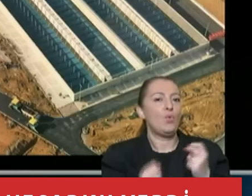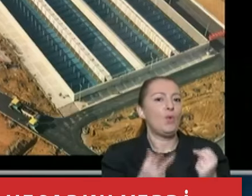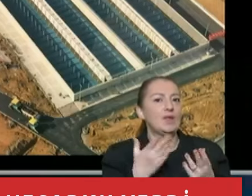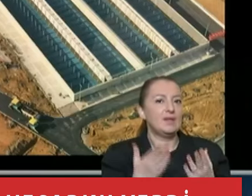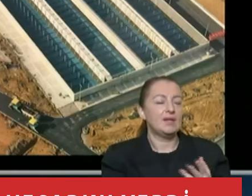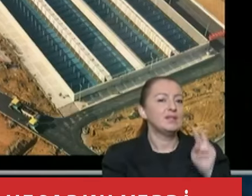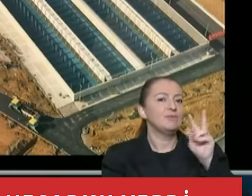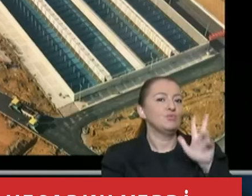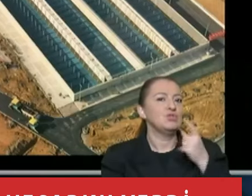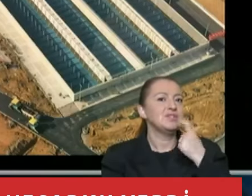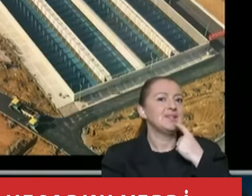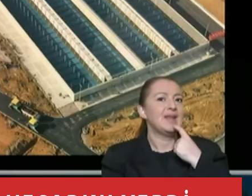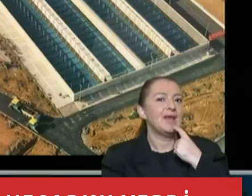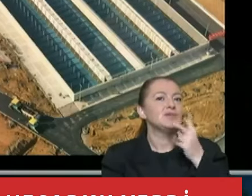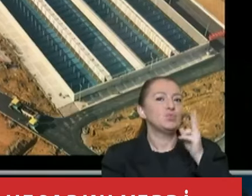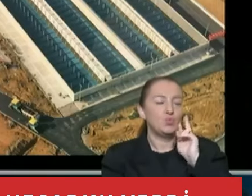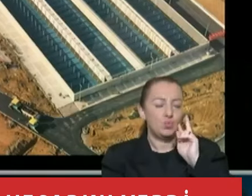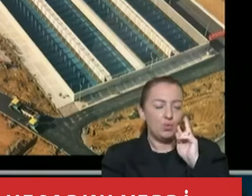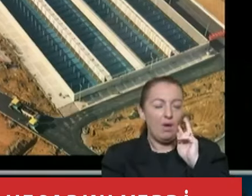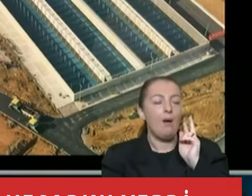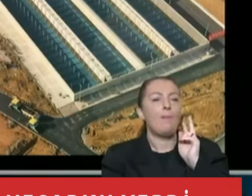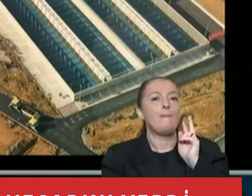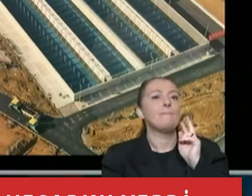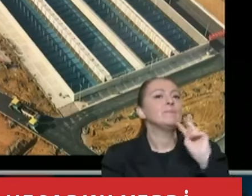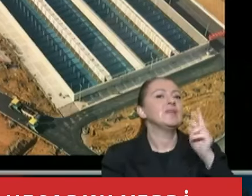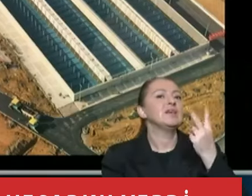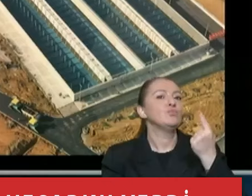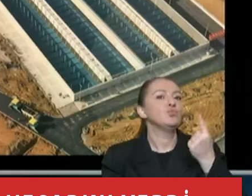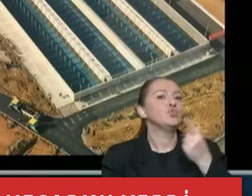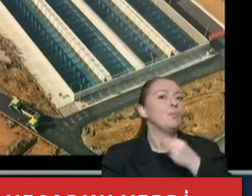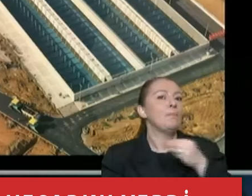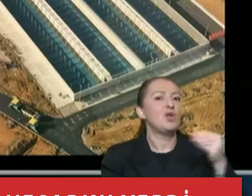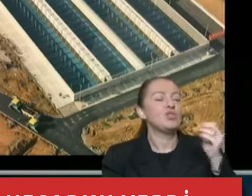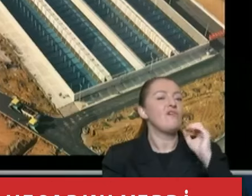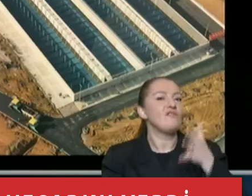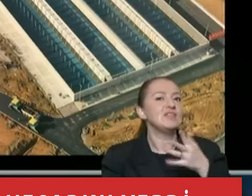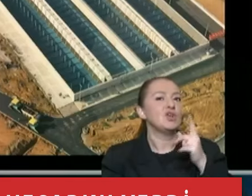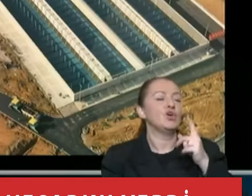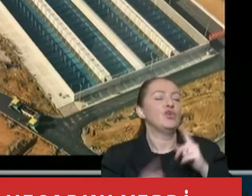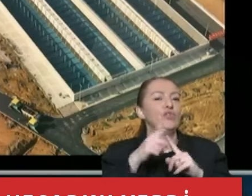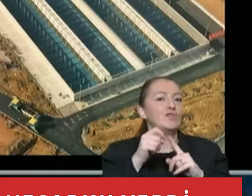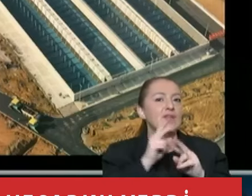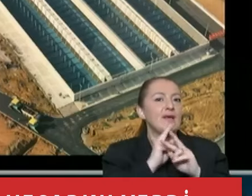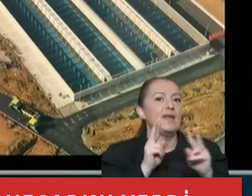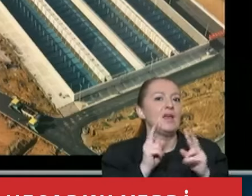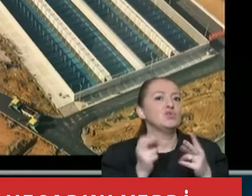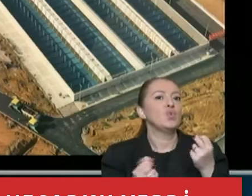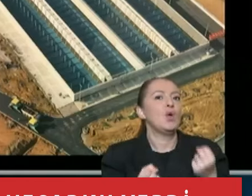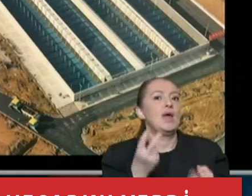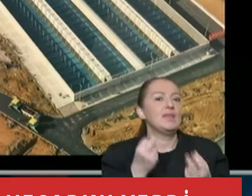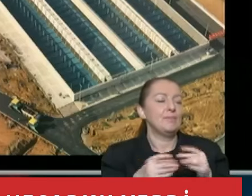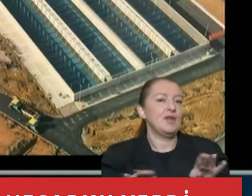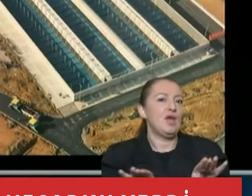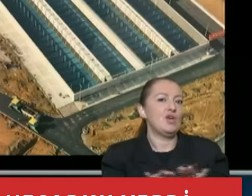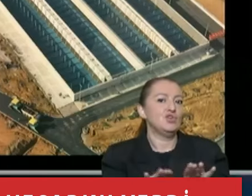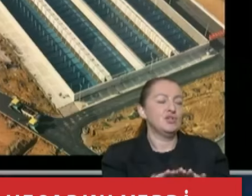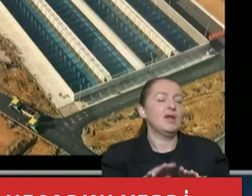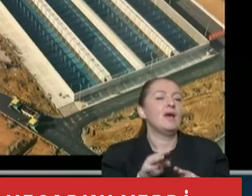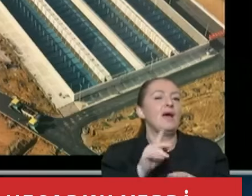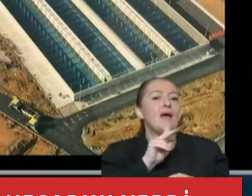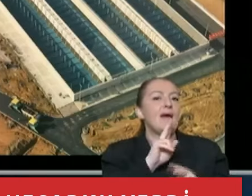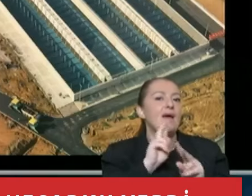2023 yıl sonu itibariyle 2,5 milyondan fazla nüfusun enerji üretimine eş değer enerji